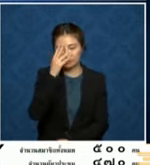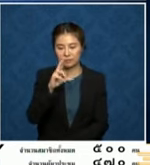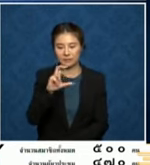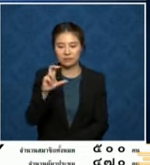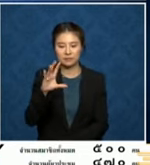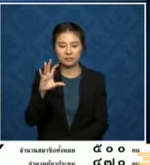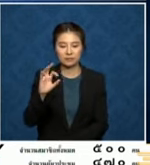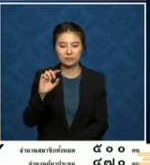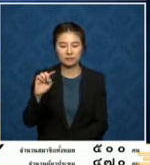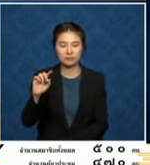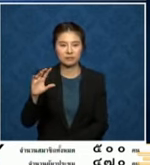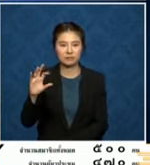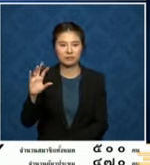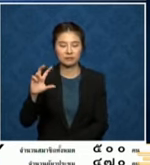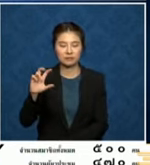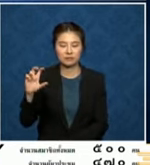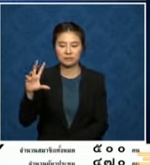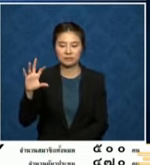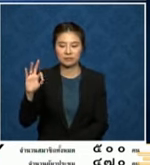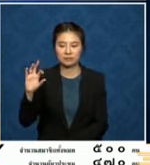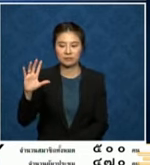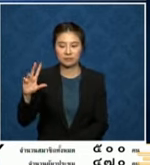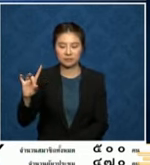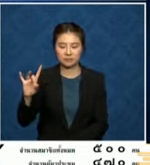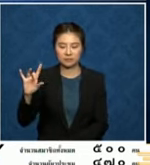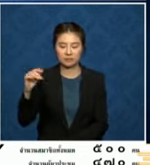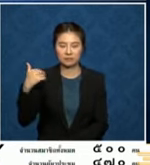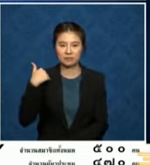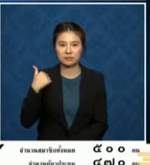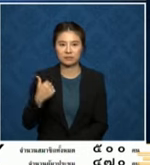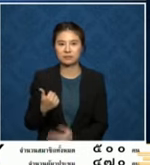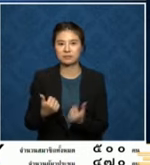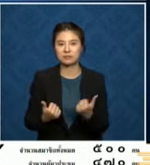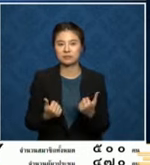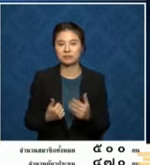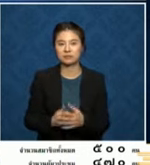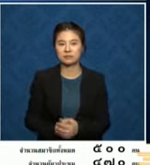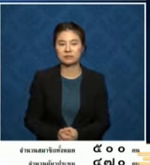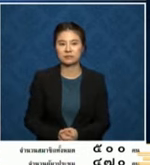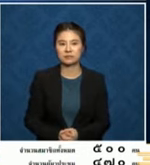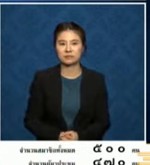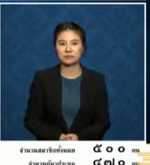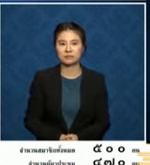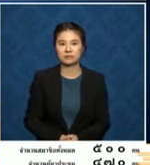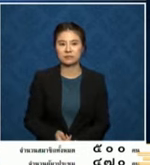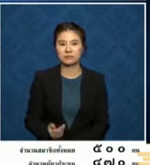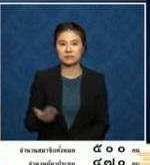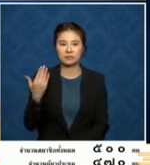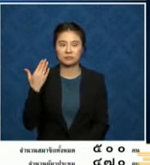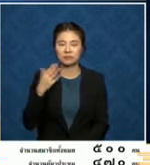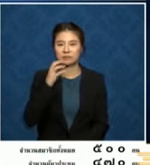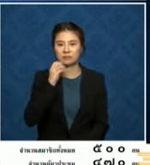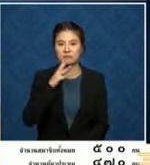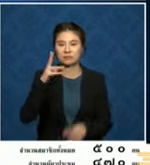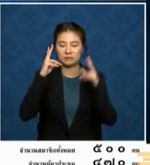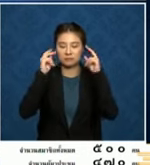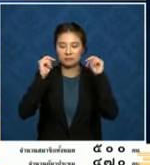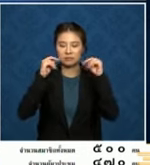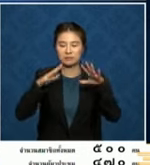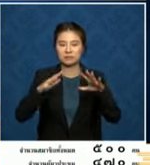400หาไม่เจอเพิ่งเรื่องนี้ผมเคยร้องไปยังท่านนายกไปแล้ว2